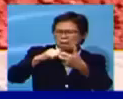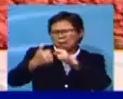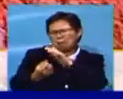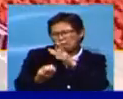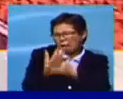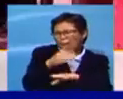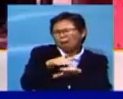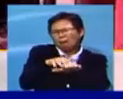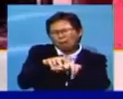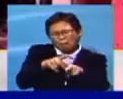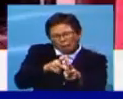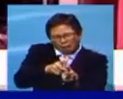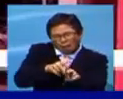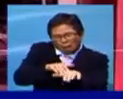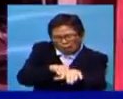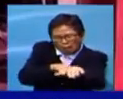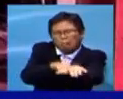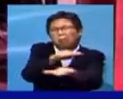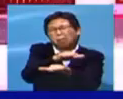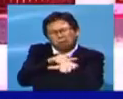kesesakan dan